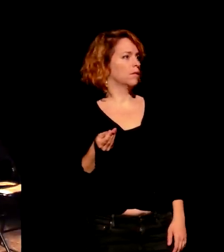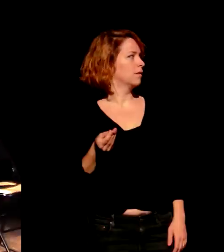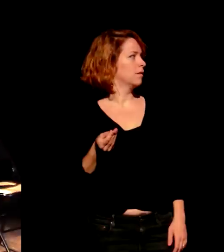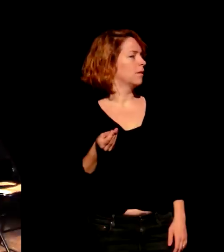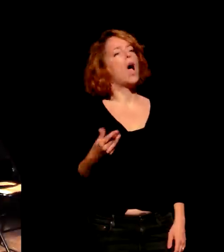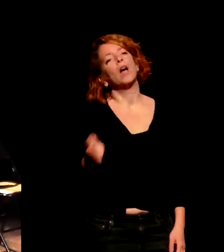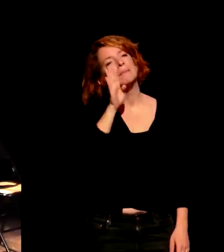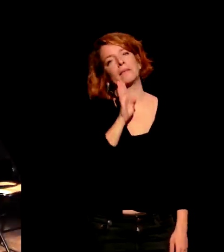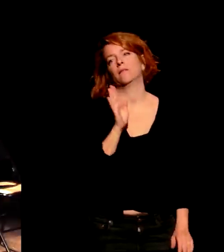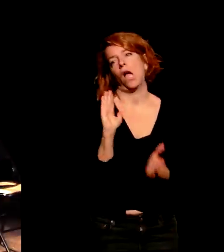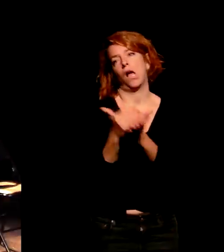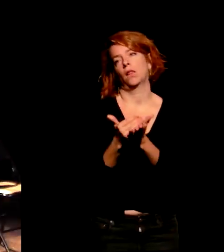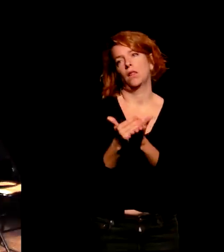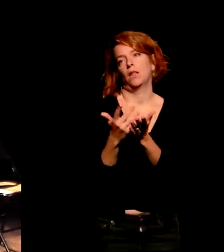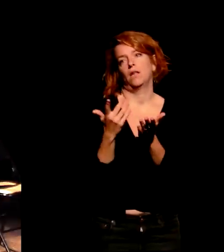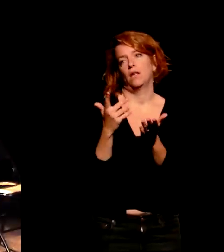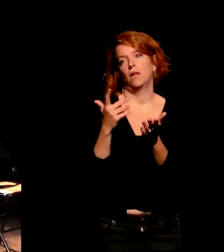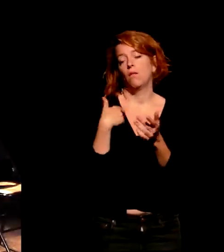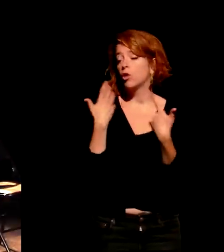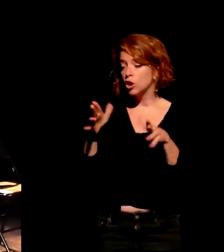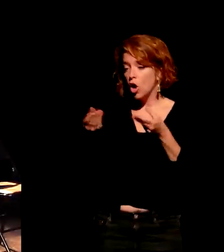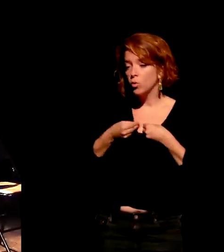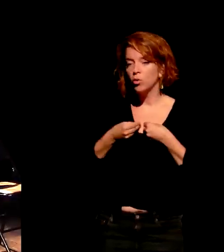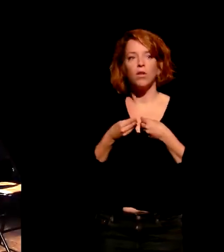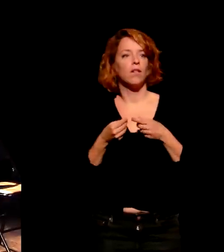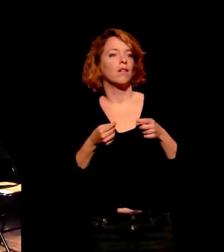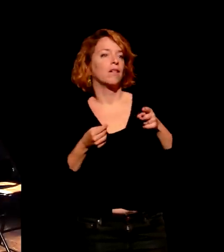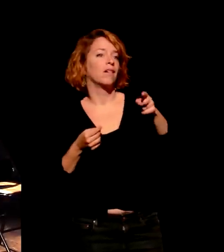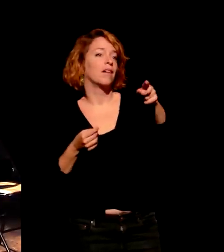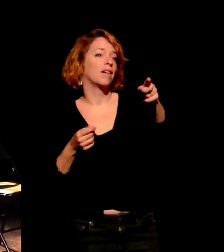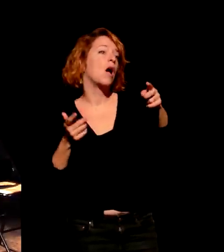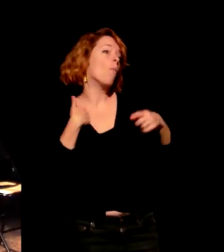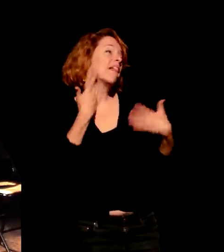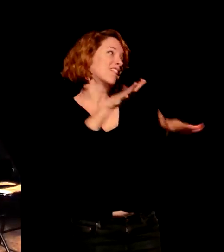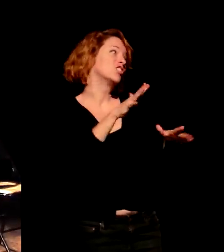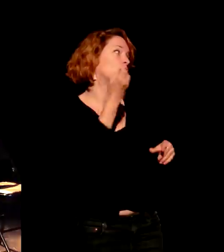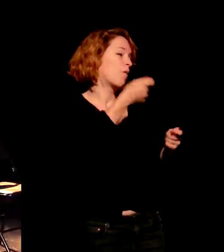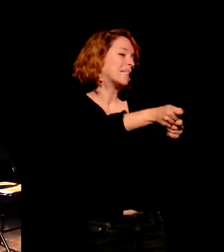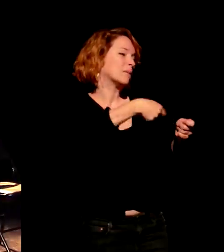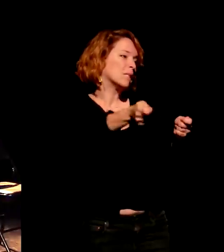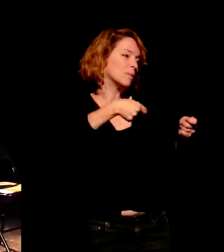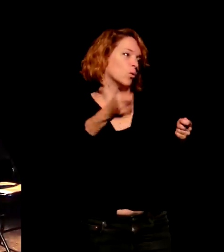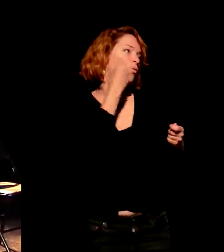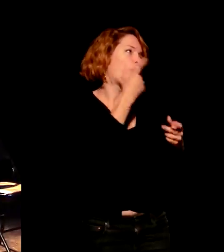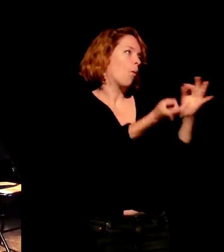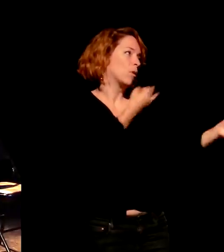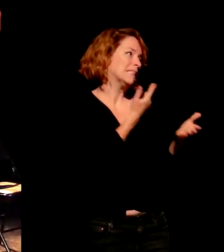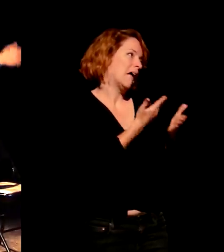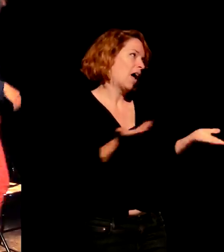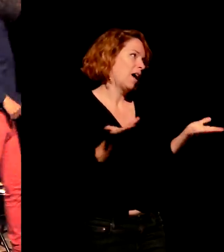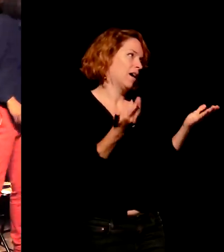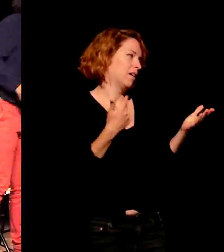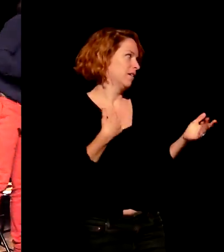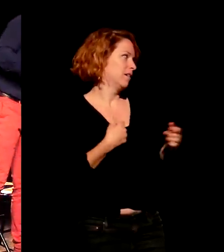Donc évitez le « je l'ai déjà eu », enfin, sauf si vous l'avez déjà eu. Hein. J'ai déjà beaucoup mangé celui-là. Hein ? C'est que j'ai déjà beaucoup mangé aussi. Ouais, ce genre de truc, ouais, c'est ça. J'en ai déjà eu